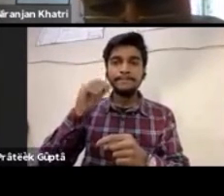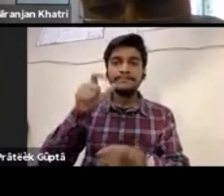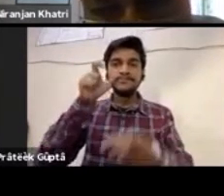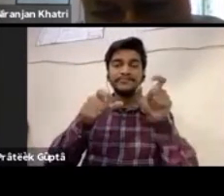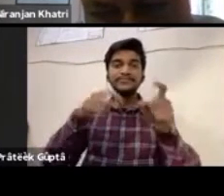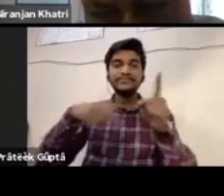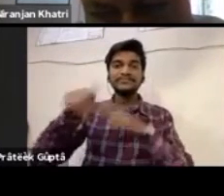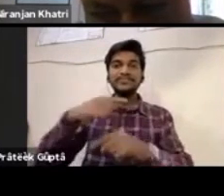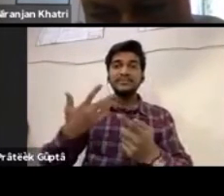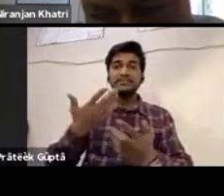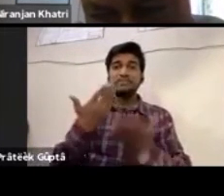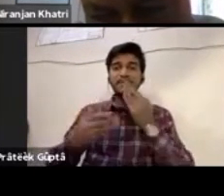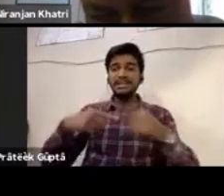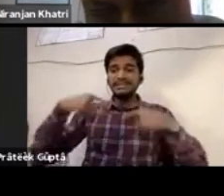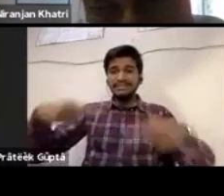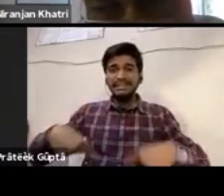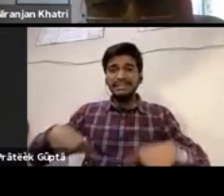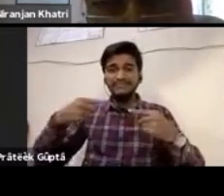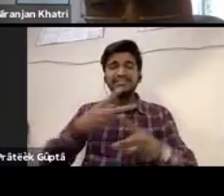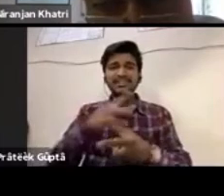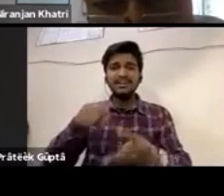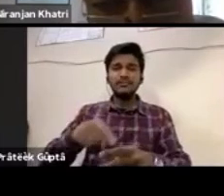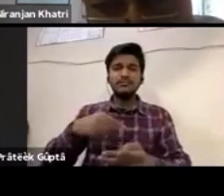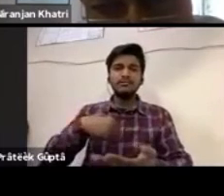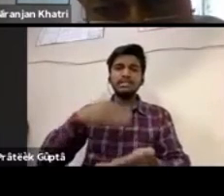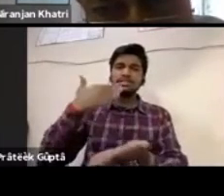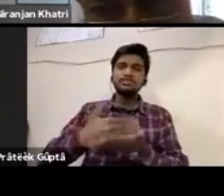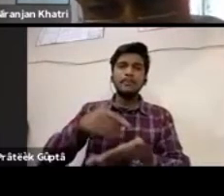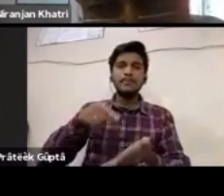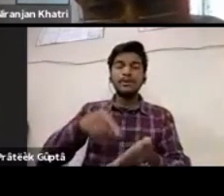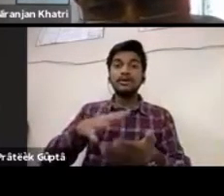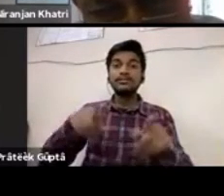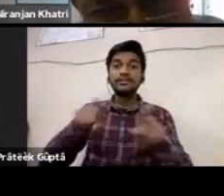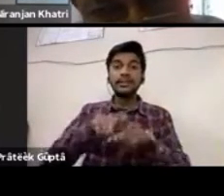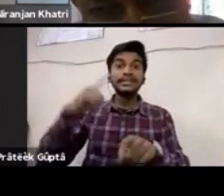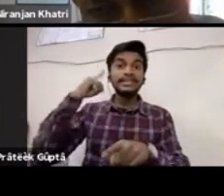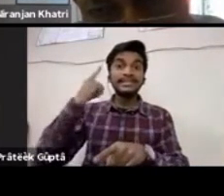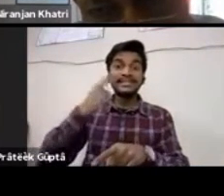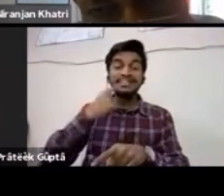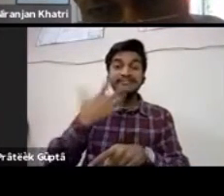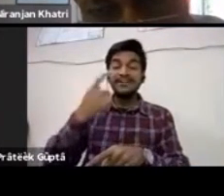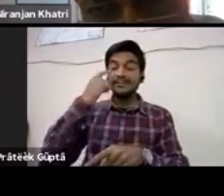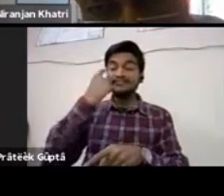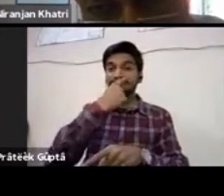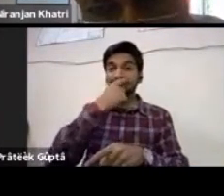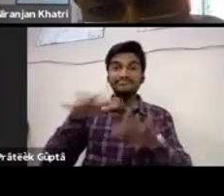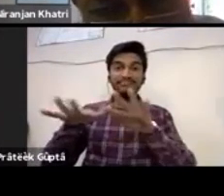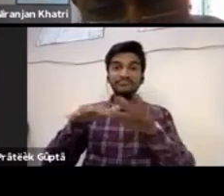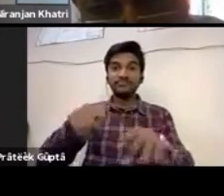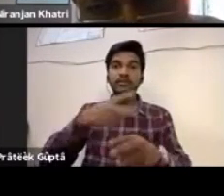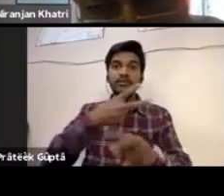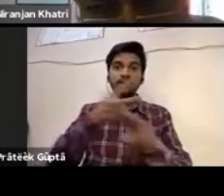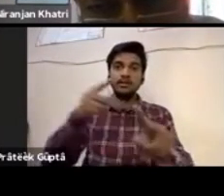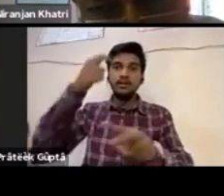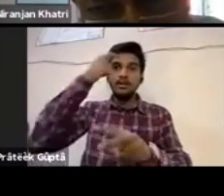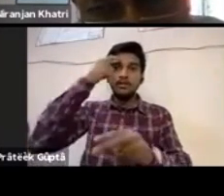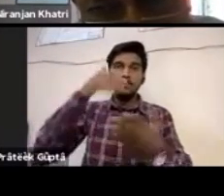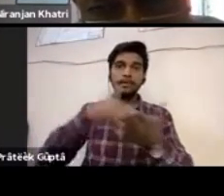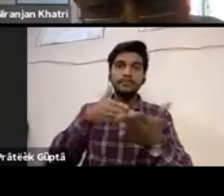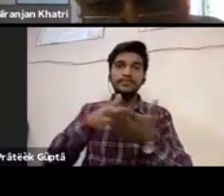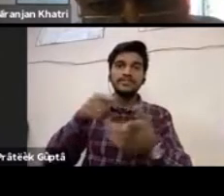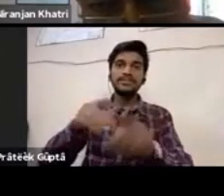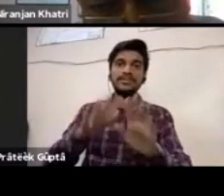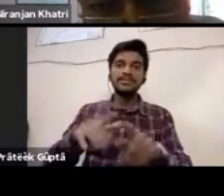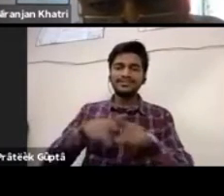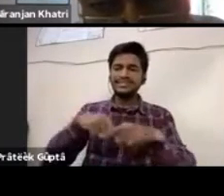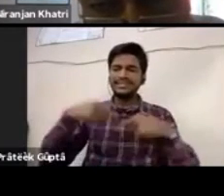है. वेल, हियरिंग वाले के कई तरह के प्रॉब्लम हो सकते हैं, विजन वाले के कई तरीके के प्रॉब्लम हो सकते हैं. आई